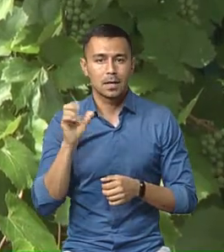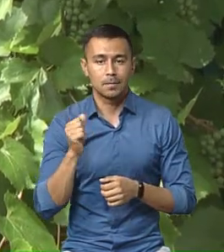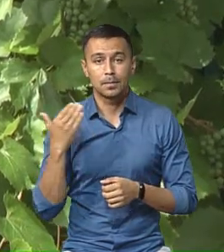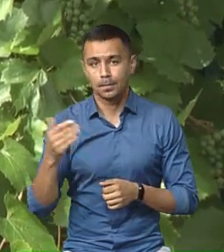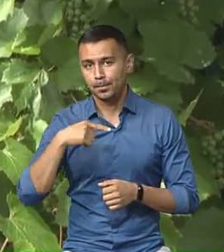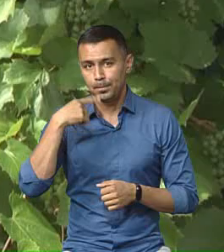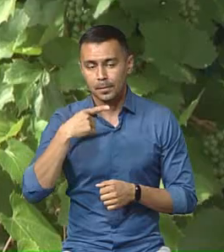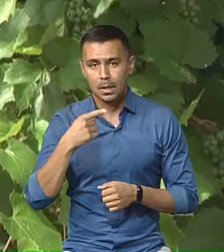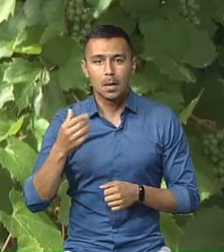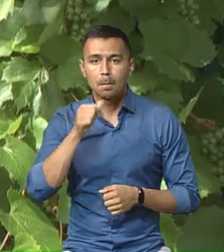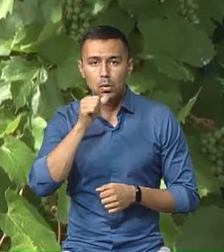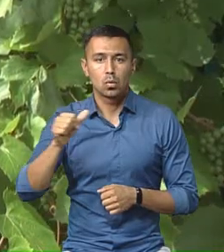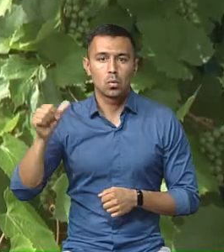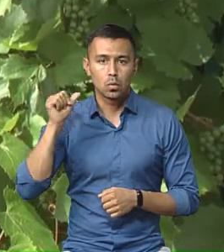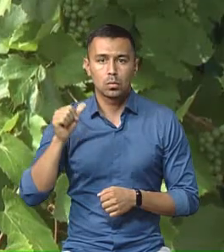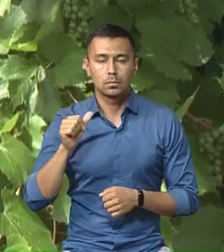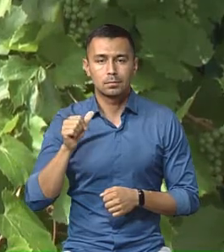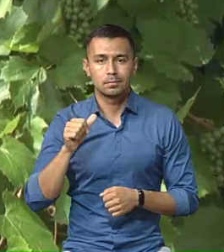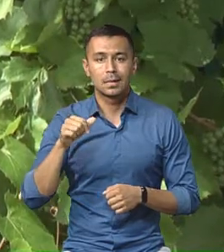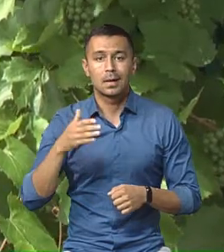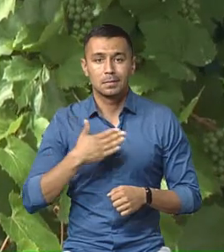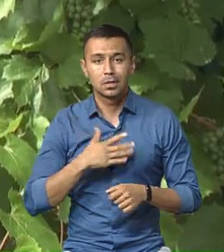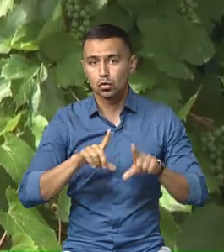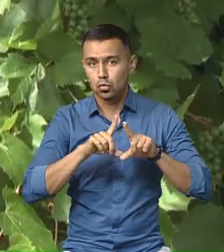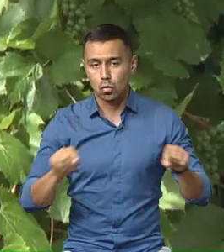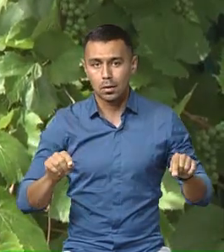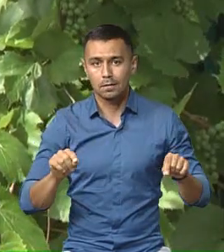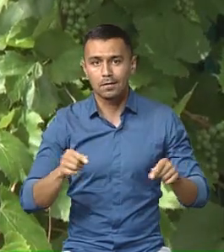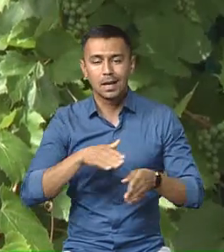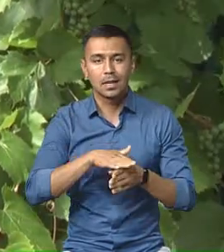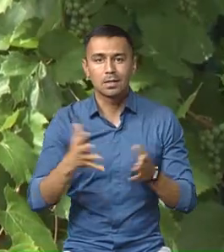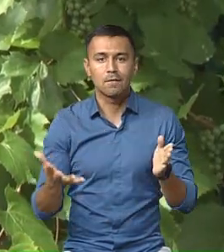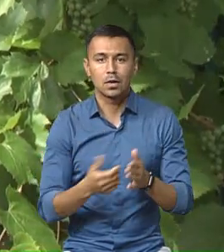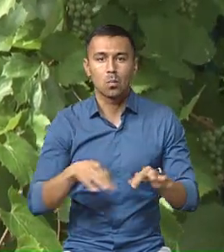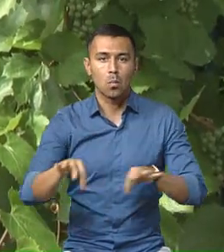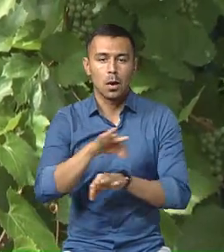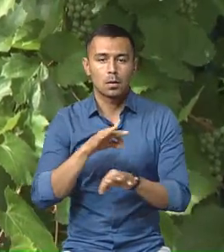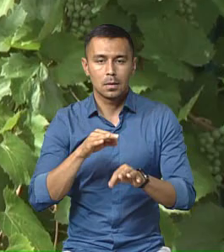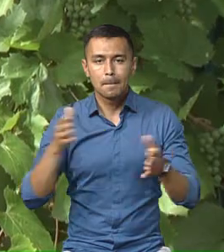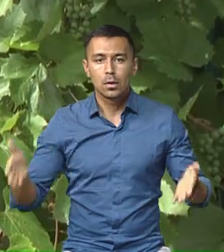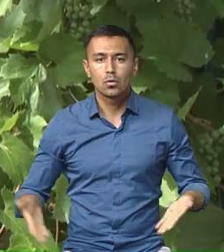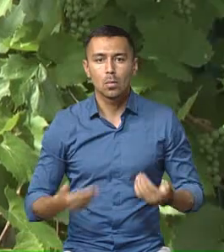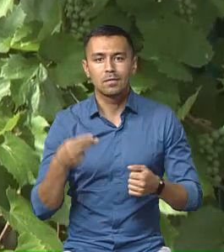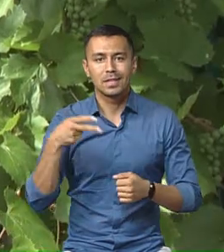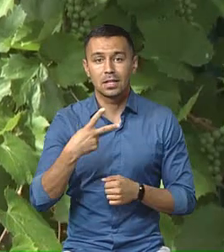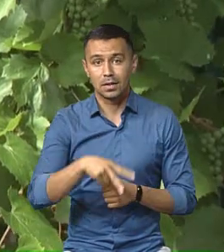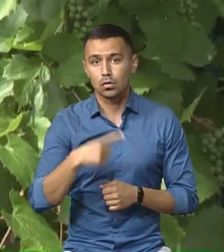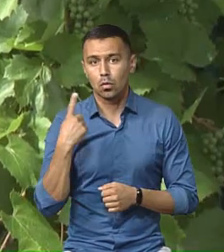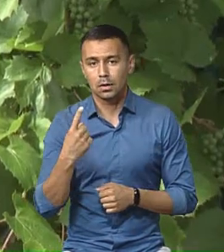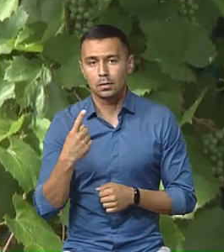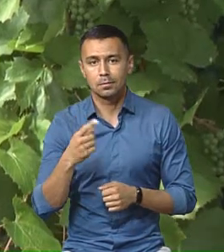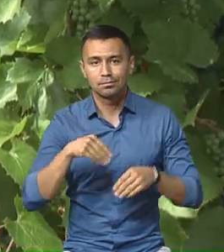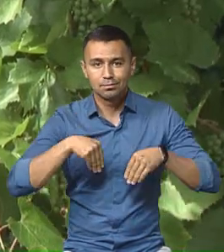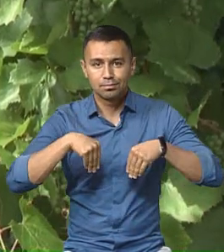її словами, минулого року Западинська гімназія в реалізації виграного проєкту «Підйом-2021»